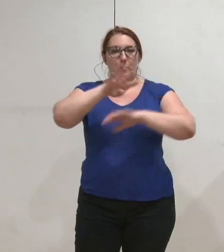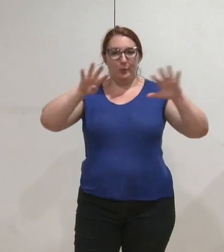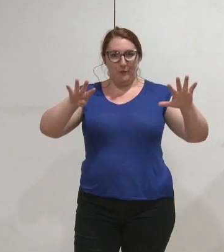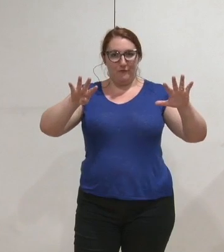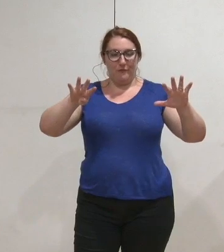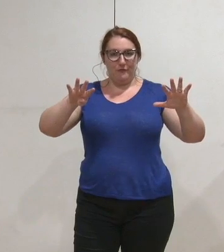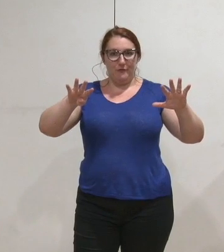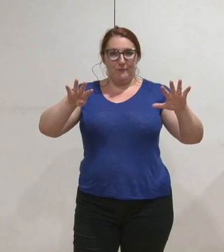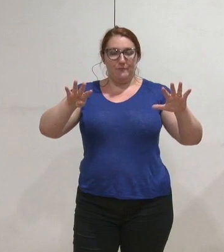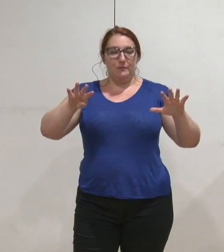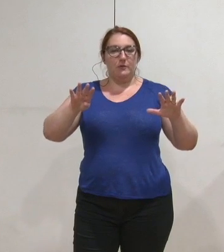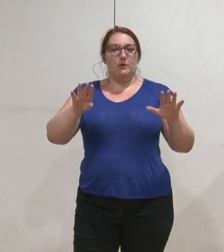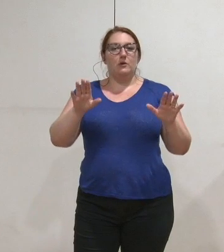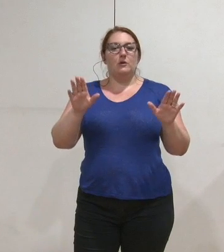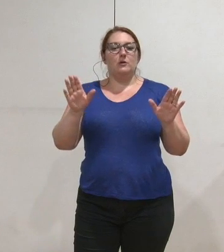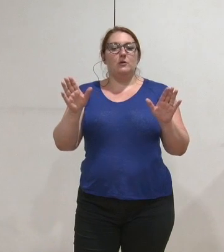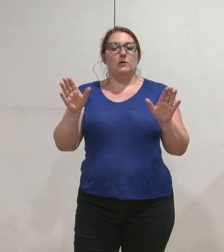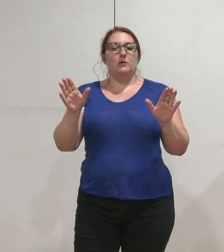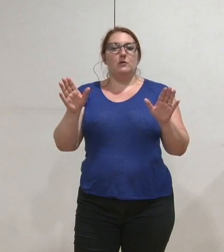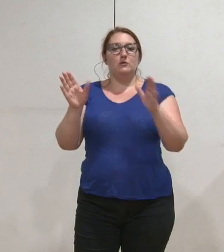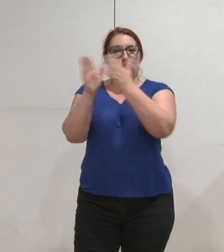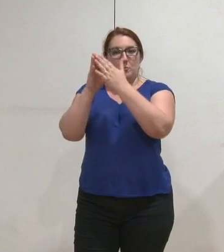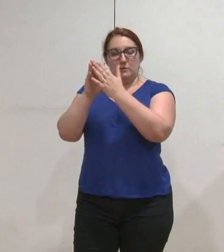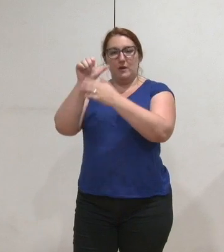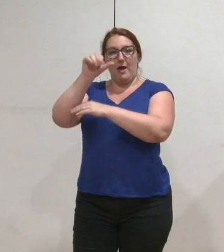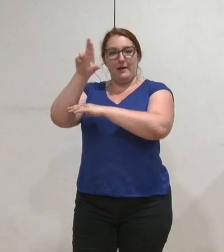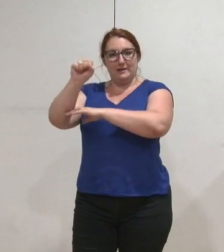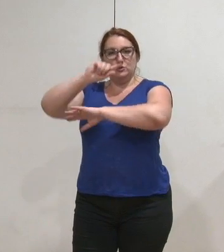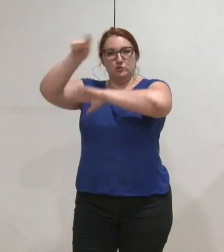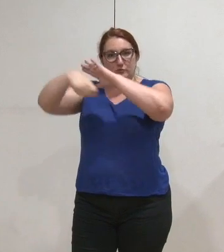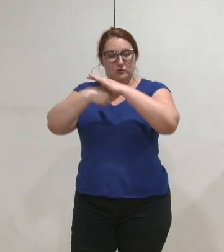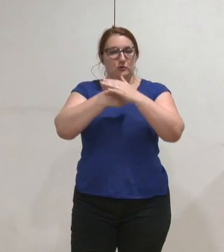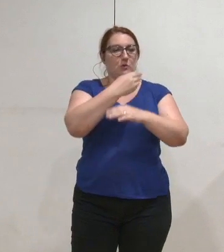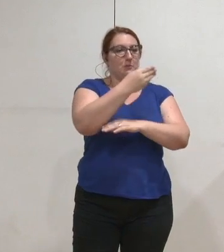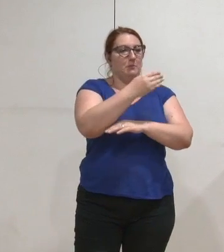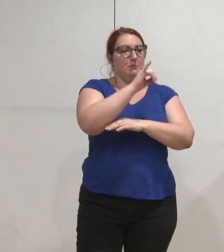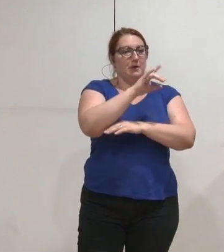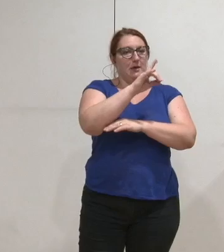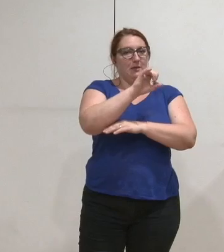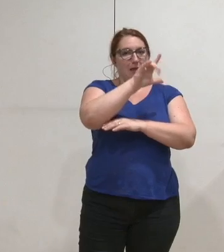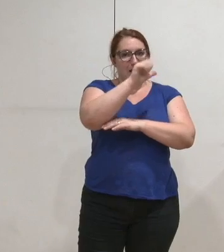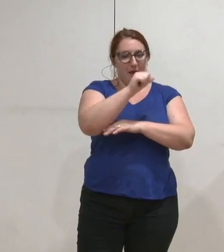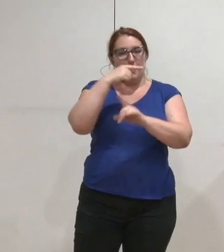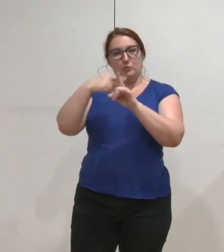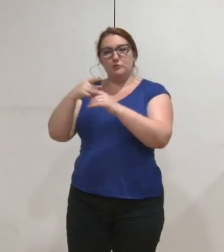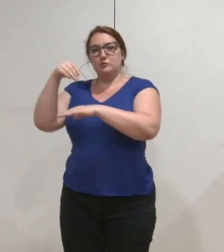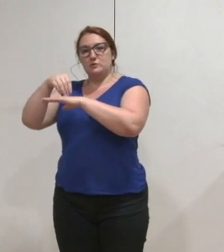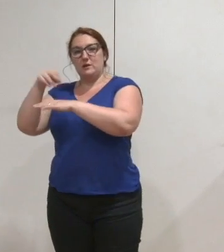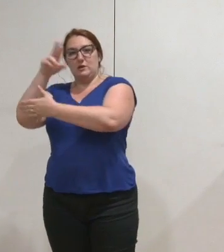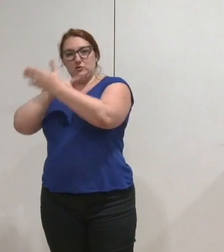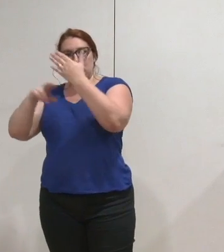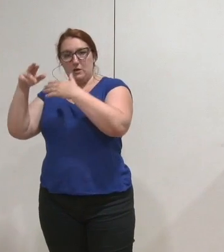49 des demandes de subvention auprès de l'ARS laamidelka et du conseil régional ronalpe qui ne prend pas part au